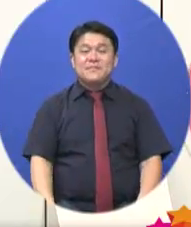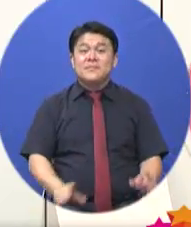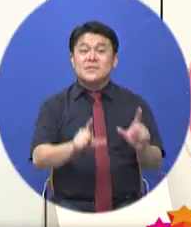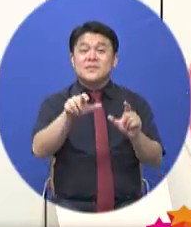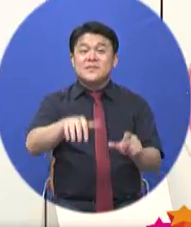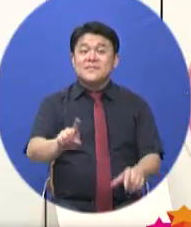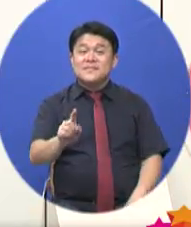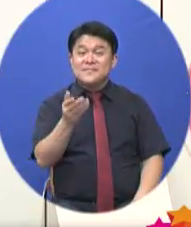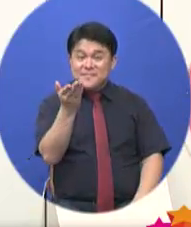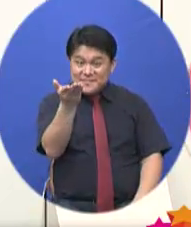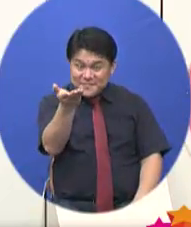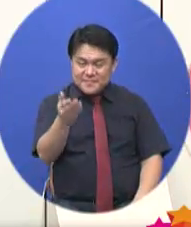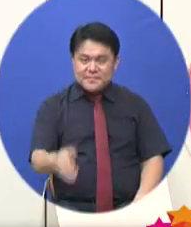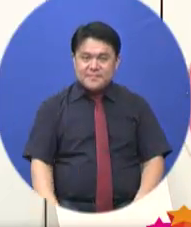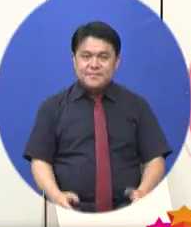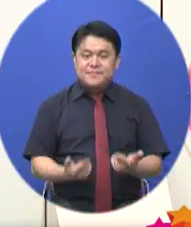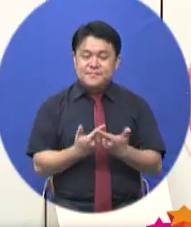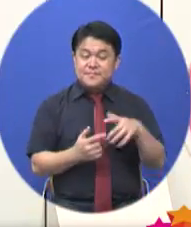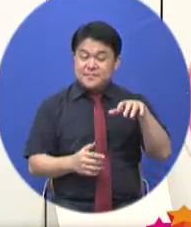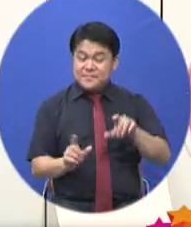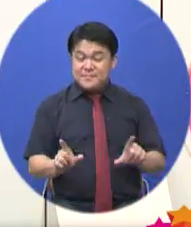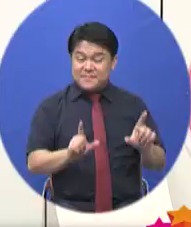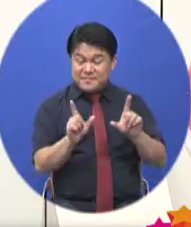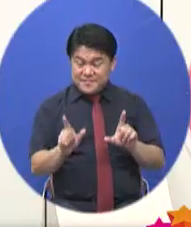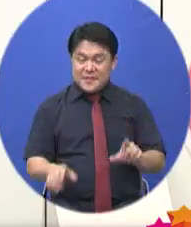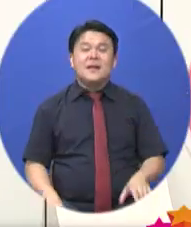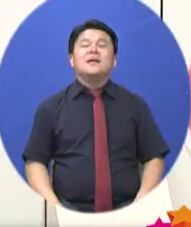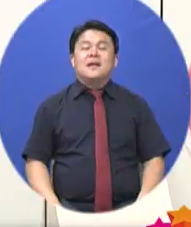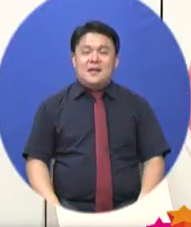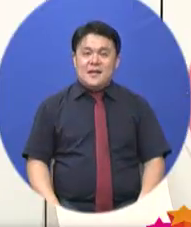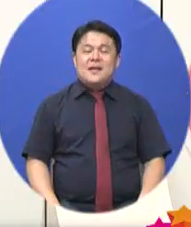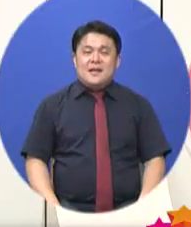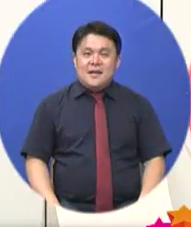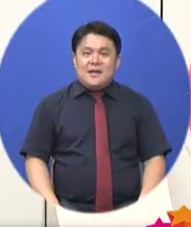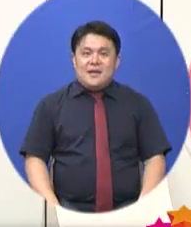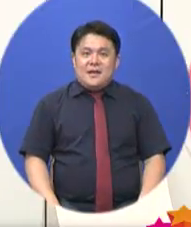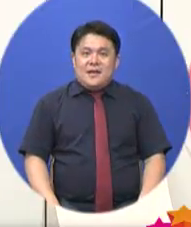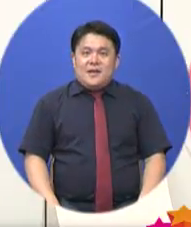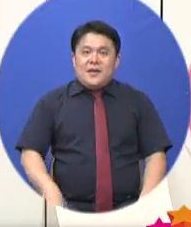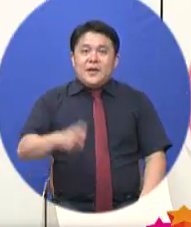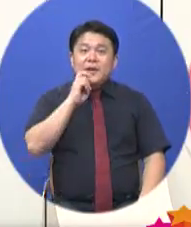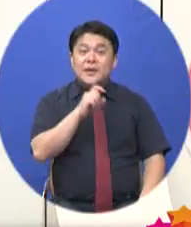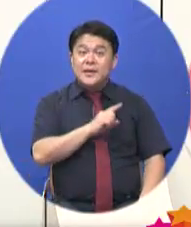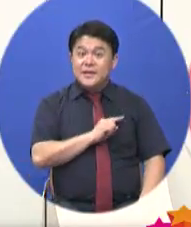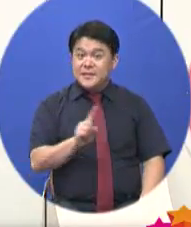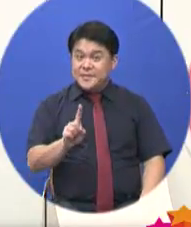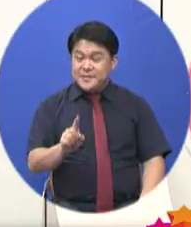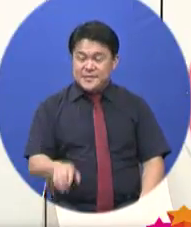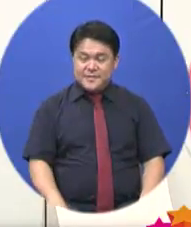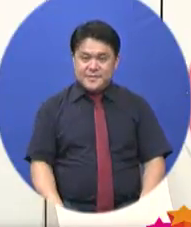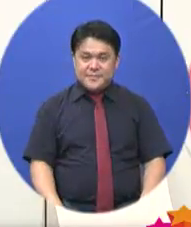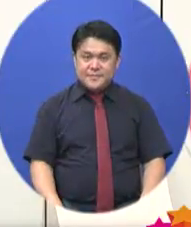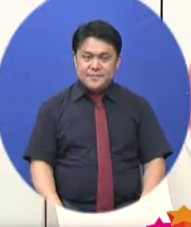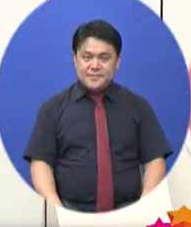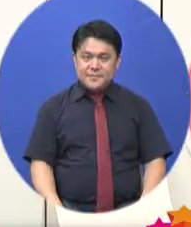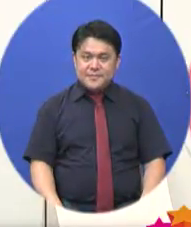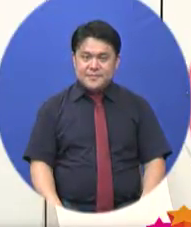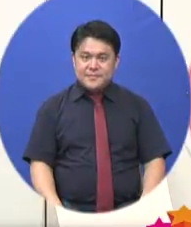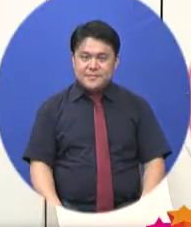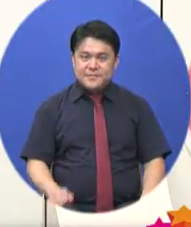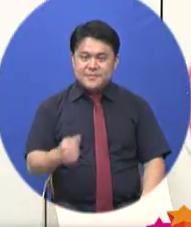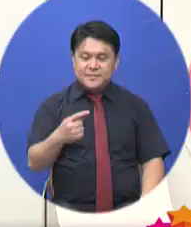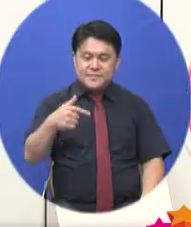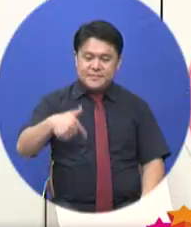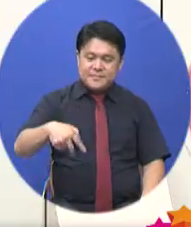어디 사십니까? 부산에 삽니다. 부산에요. 예. 어떤 노래 불러주시겠어요? 흑산도